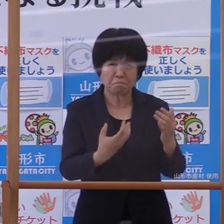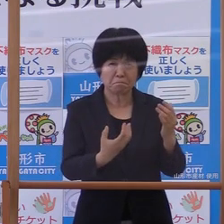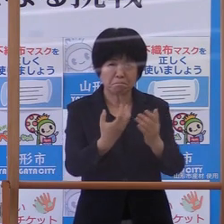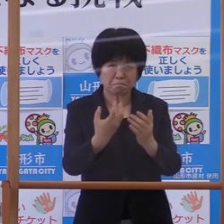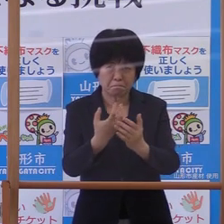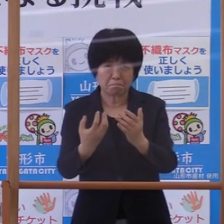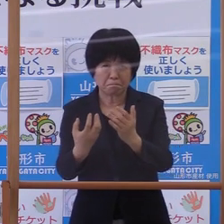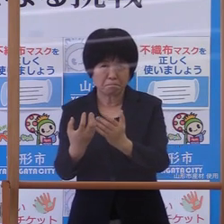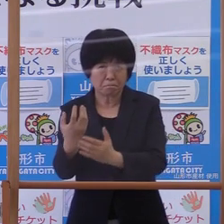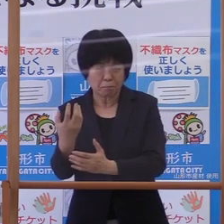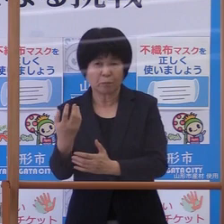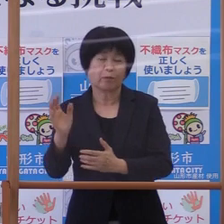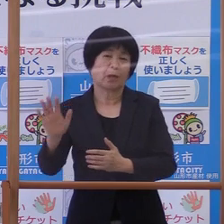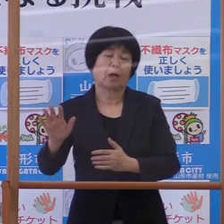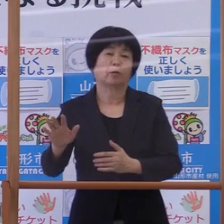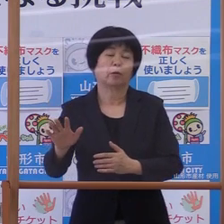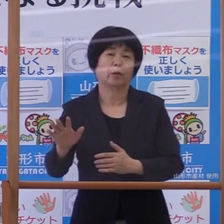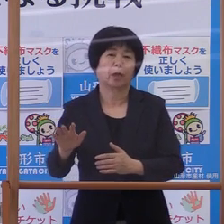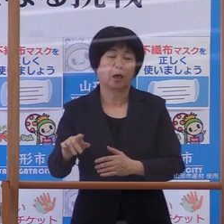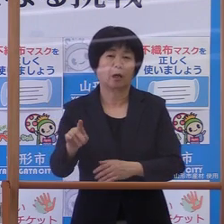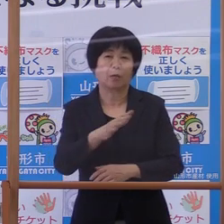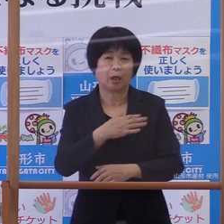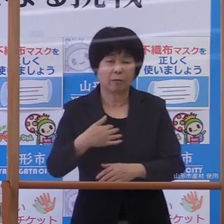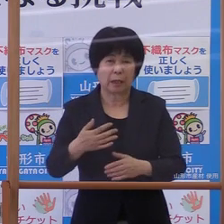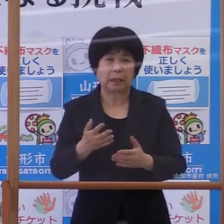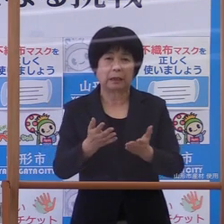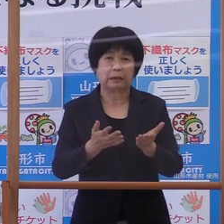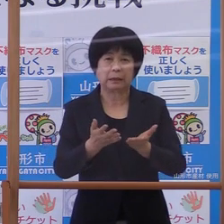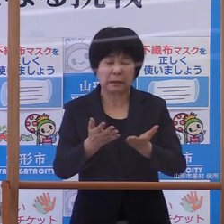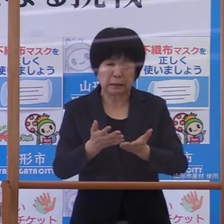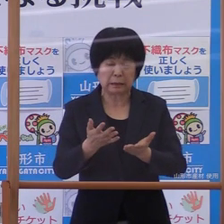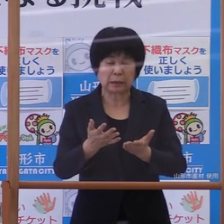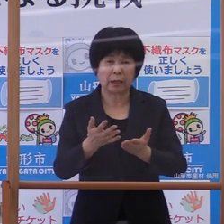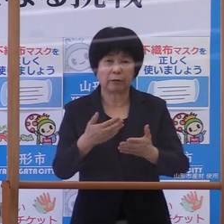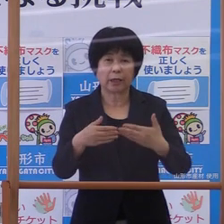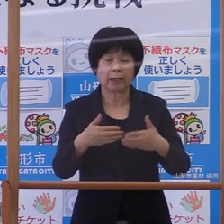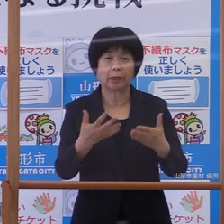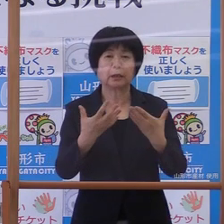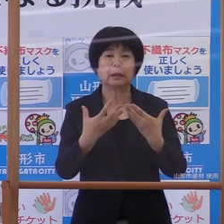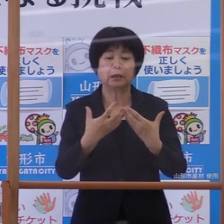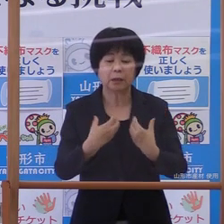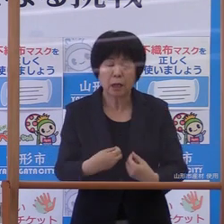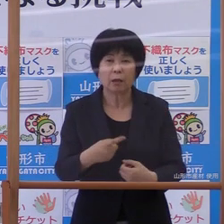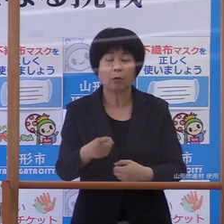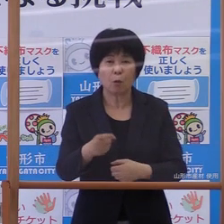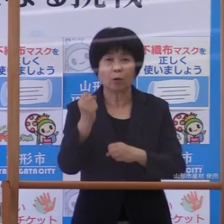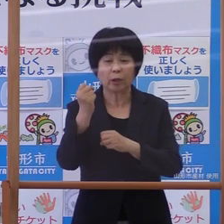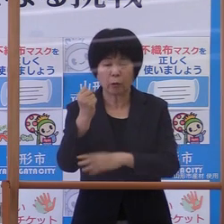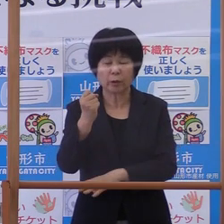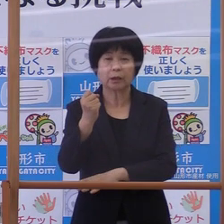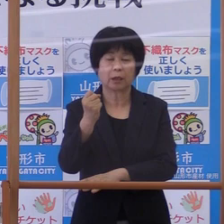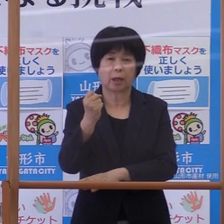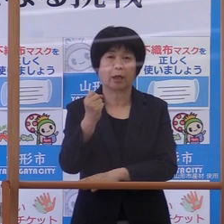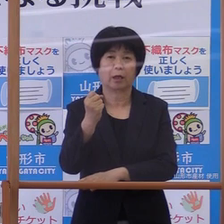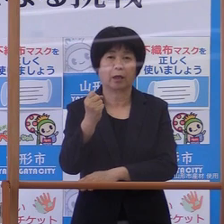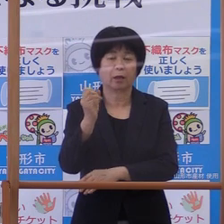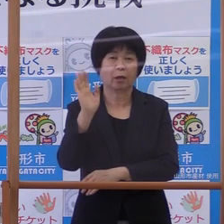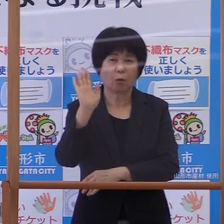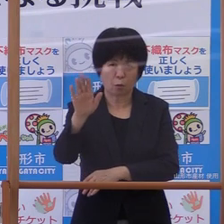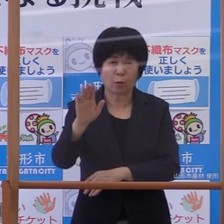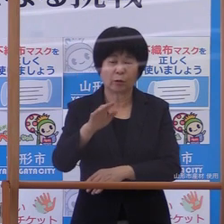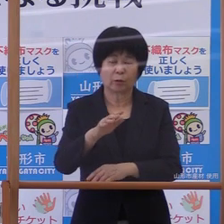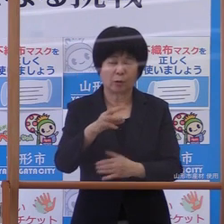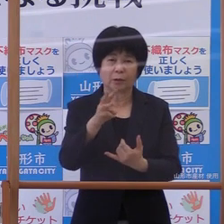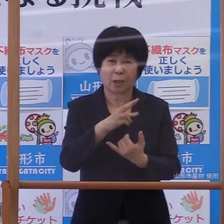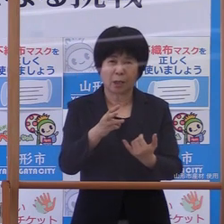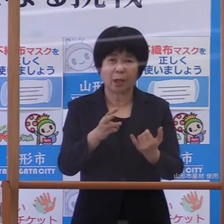ているところでありますから、この我々は震災を一度経験したということをベースにしてですね、その今後の災害